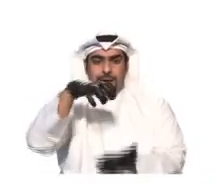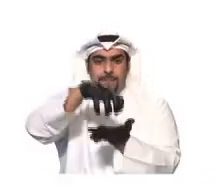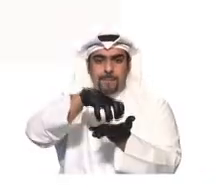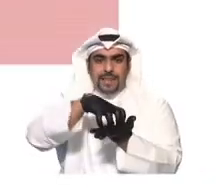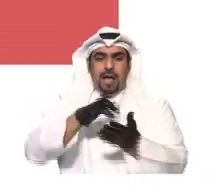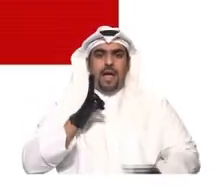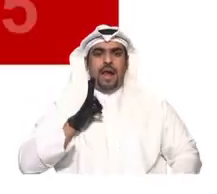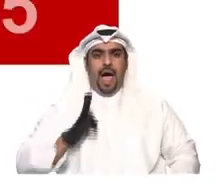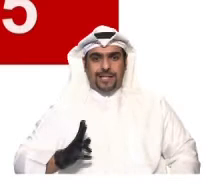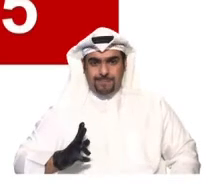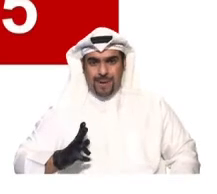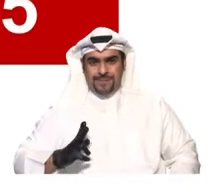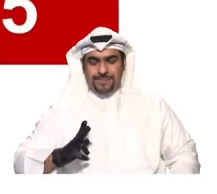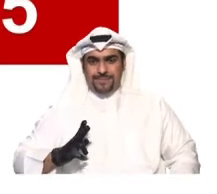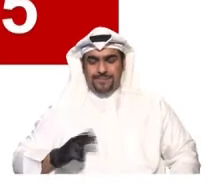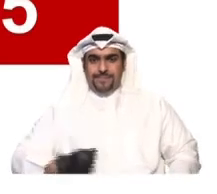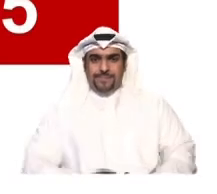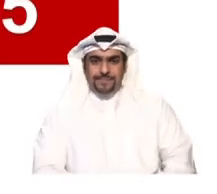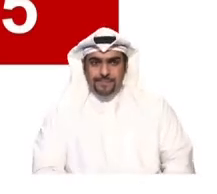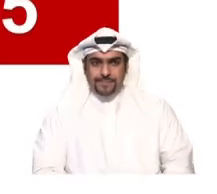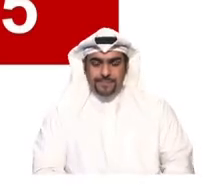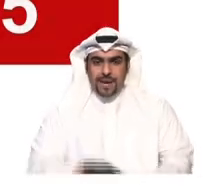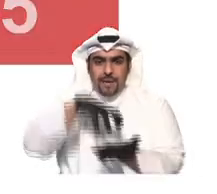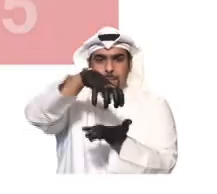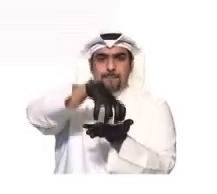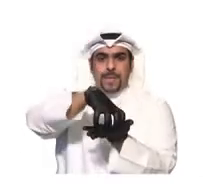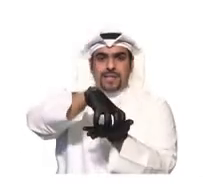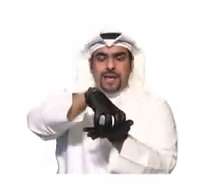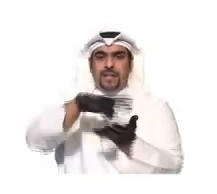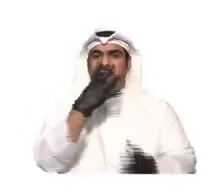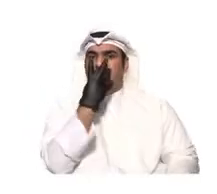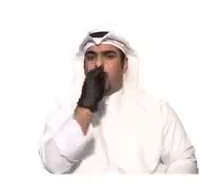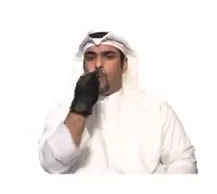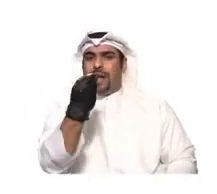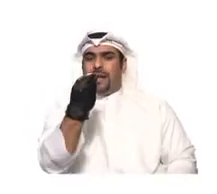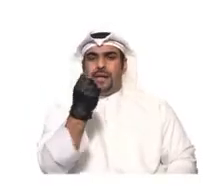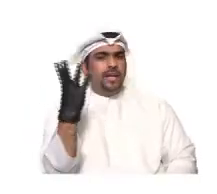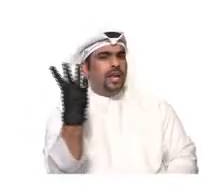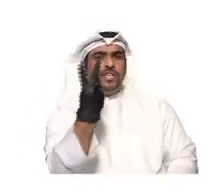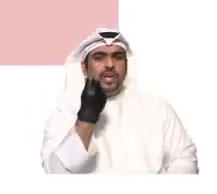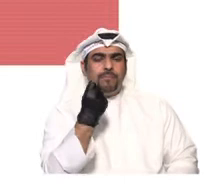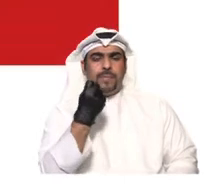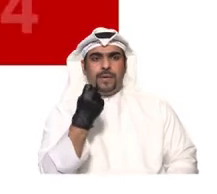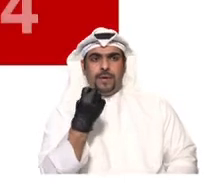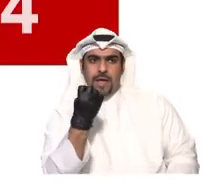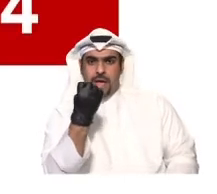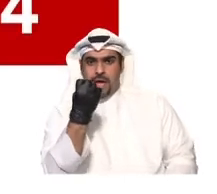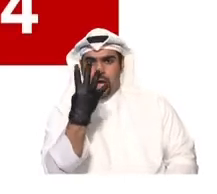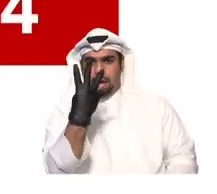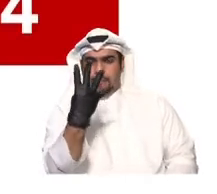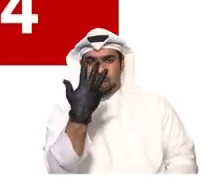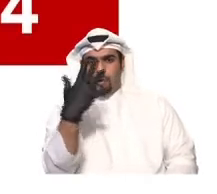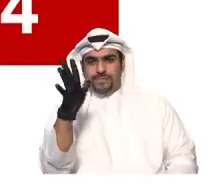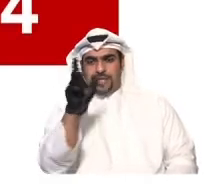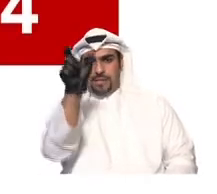العاصمة الصحية. أما في منطقة حولي الصحية فقد تم رصد 54 حالة، كان